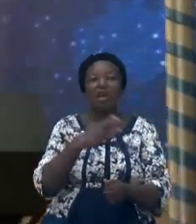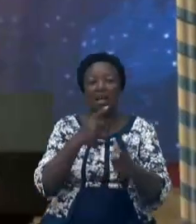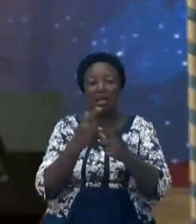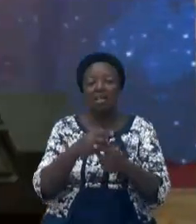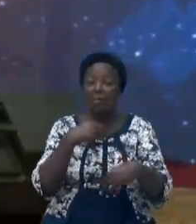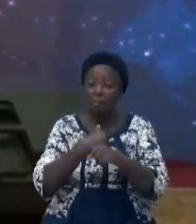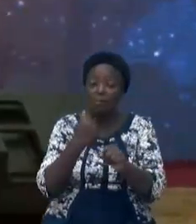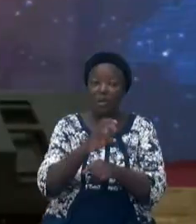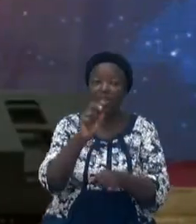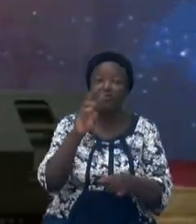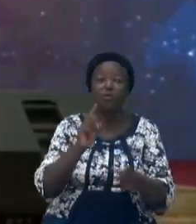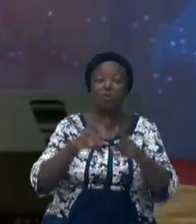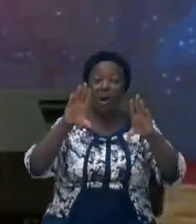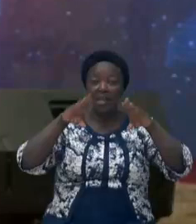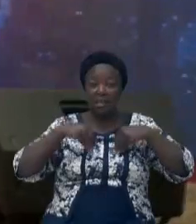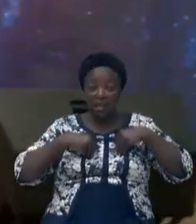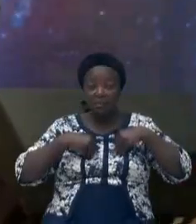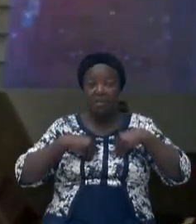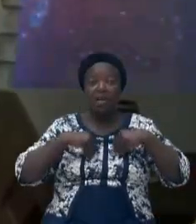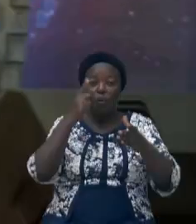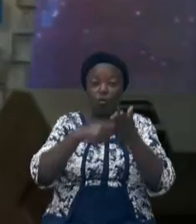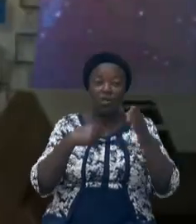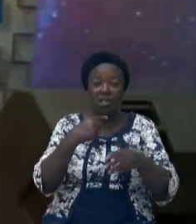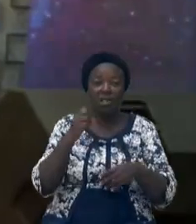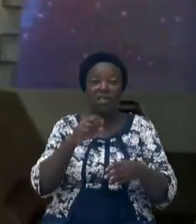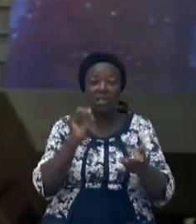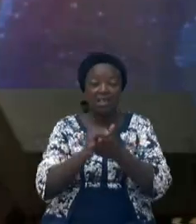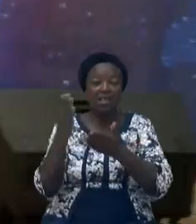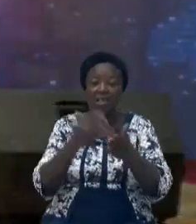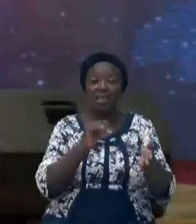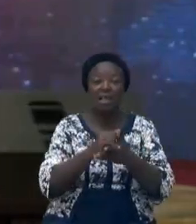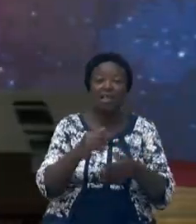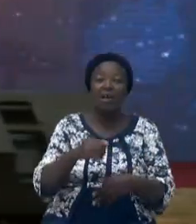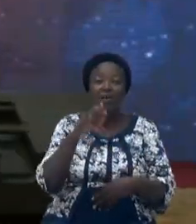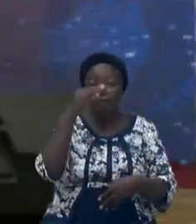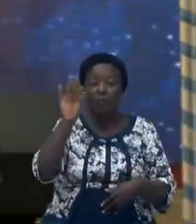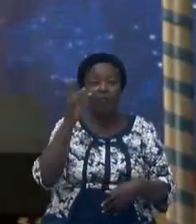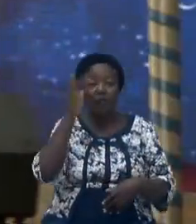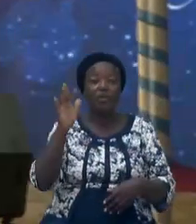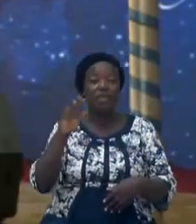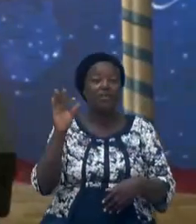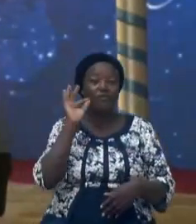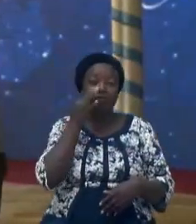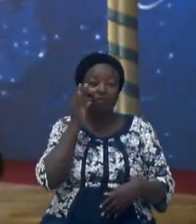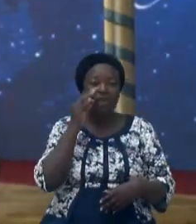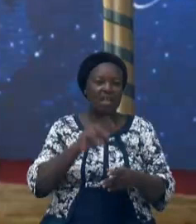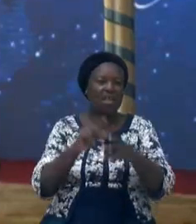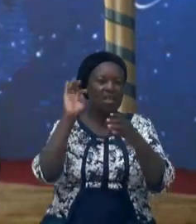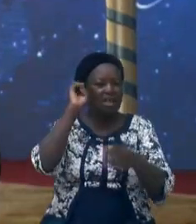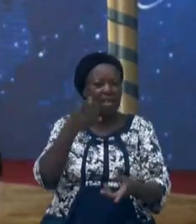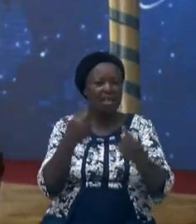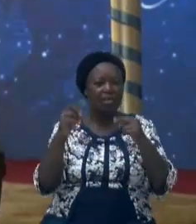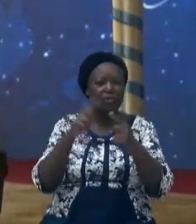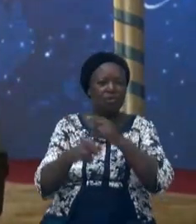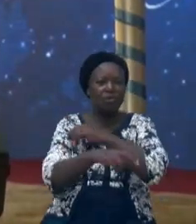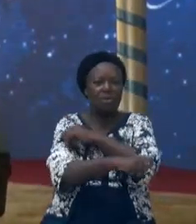discuté avec eve et la date envers kiev que m prennent le flux interdite il